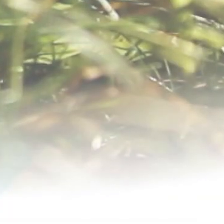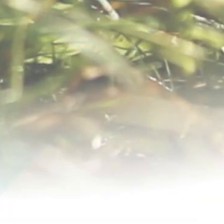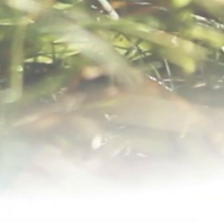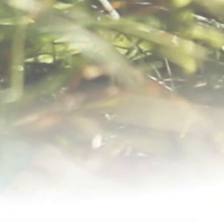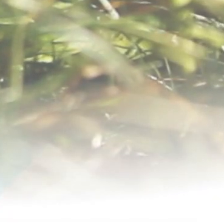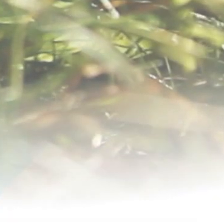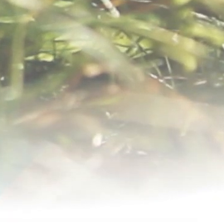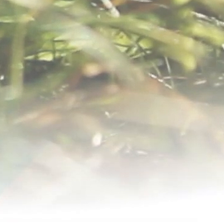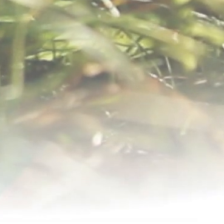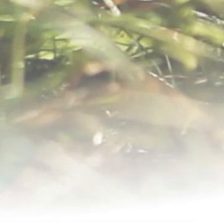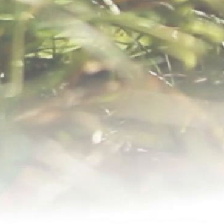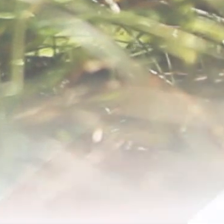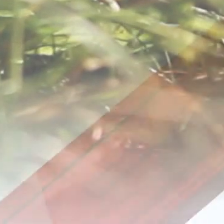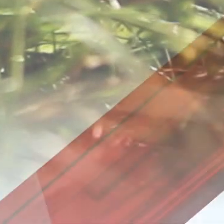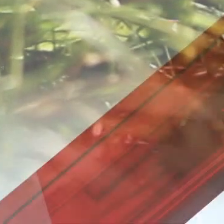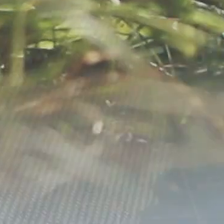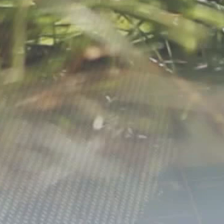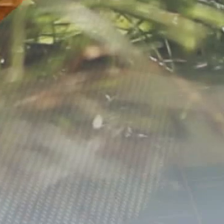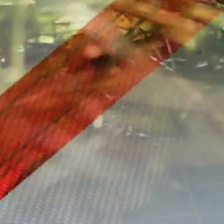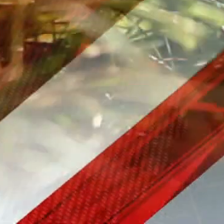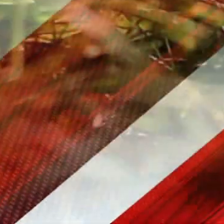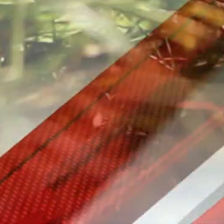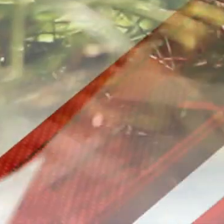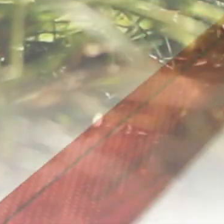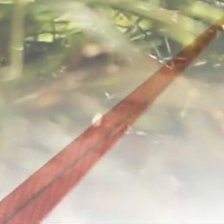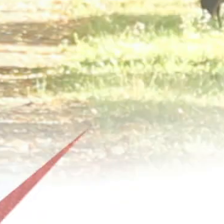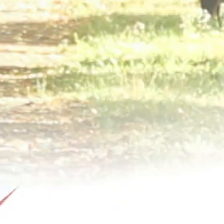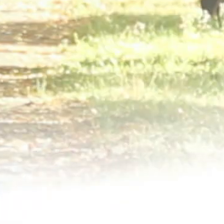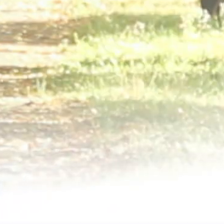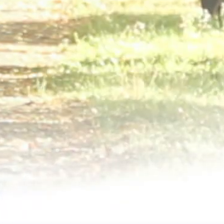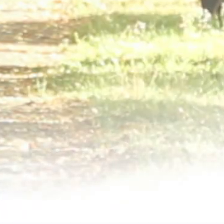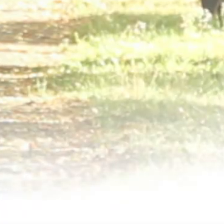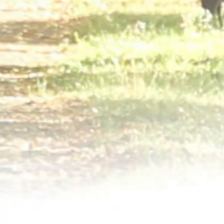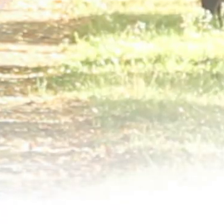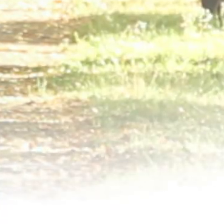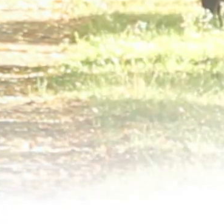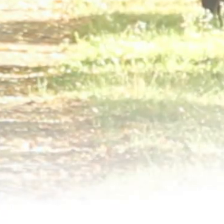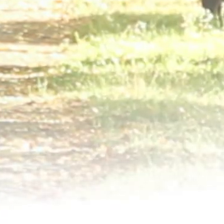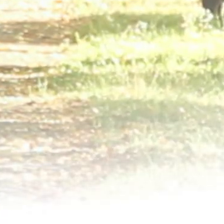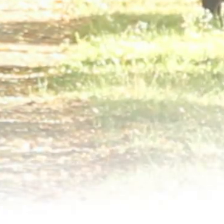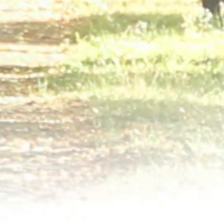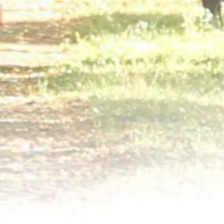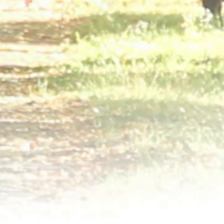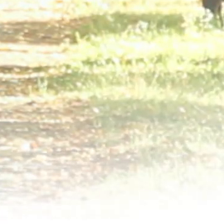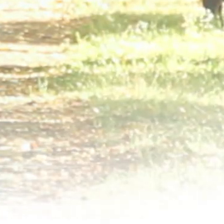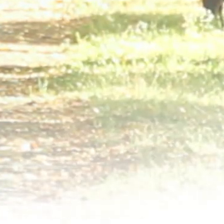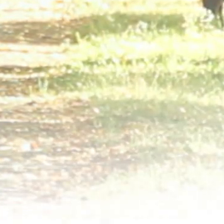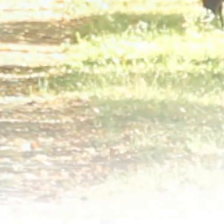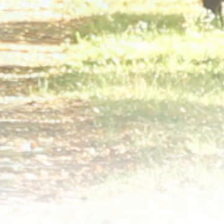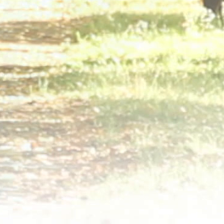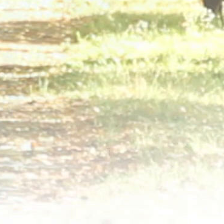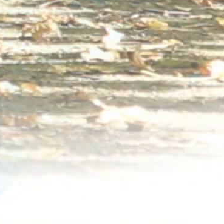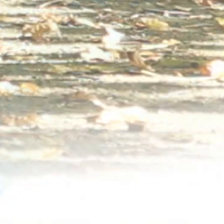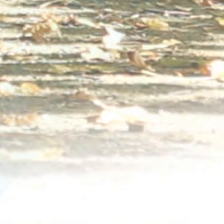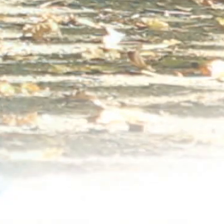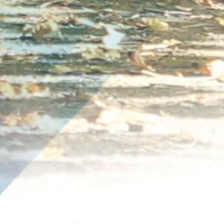Рэалізацыя планаў, звязаная з выкарыстаннем назапашанага вопыту і сіл, ужо дае першыя вынікі. Адчувальны некаторы лішак сіл,